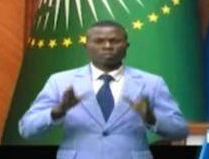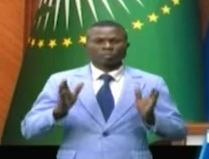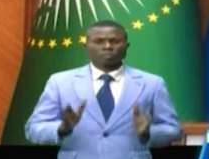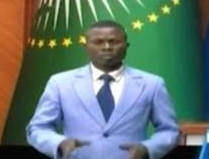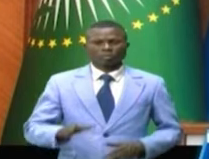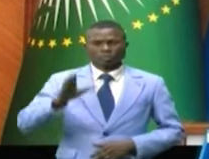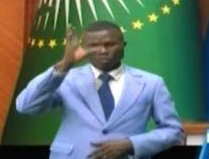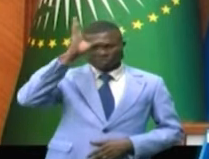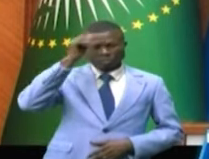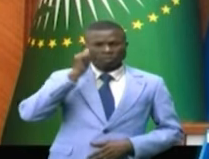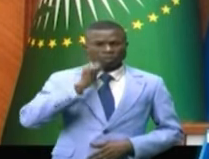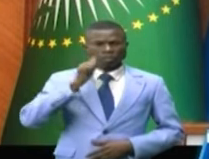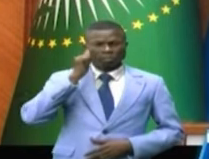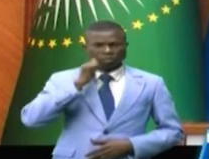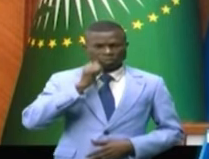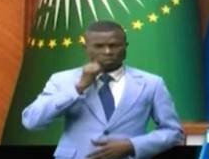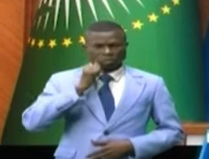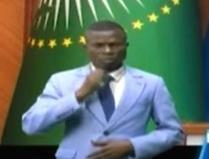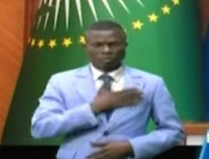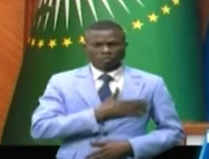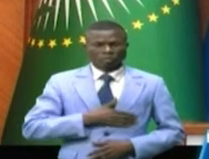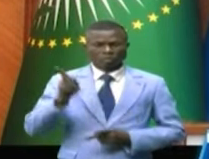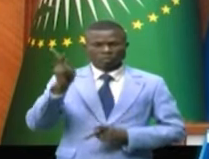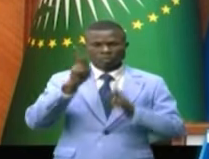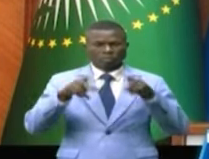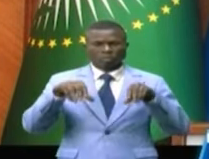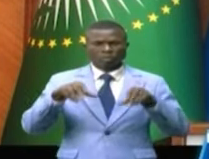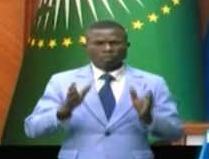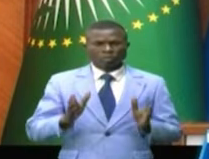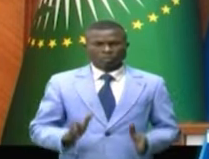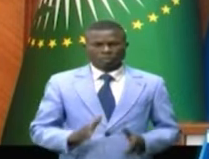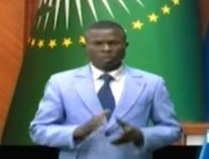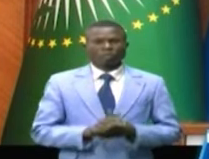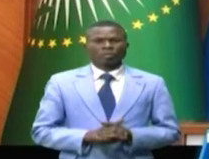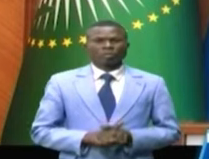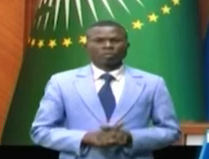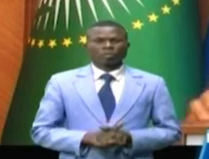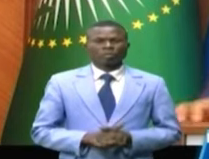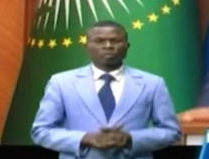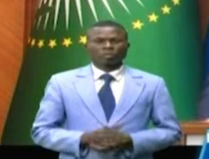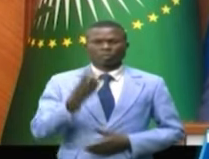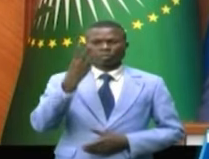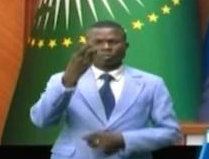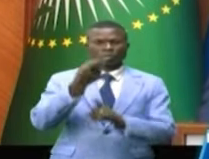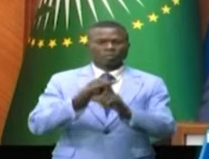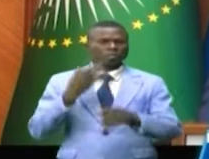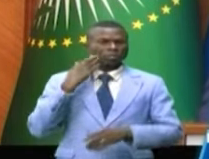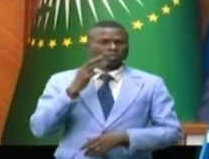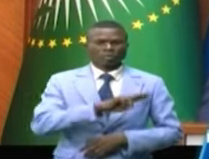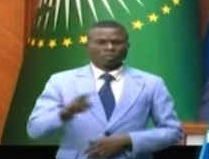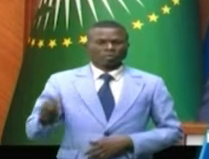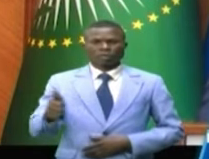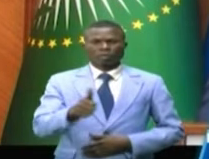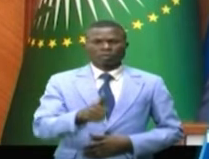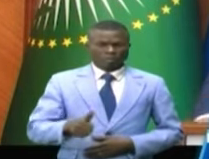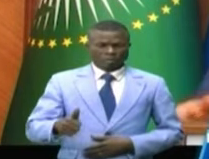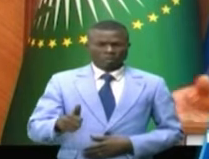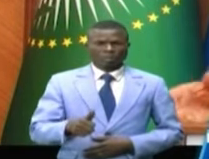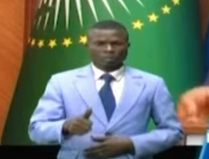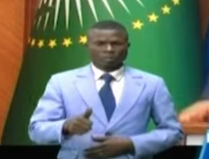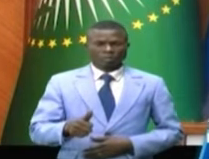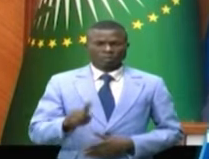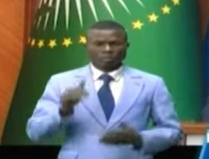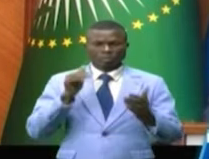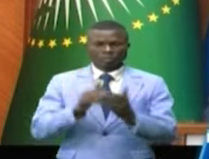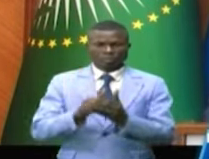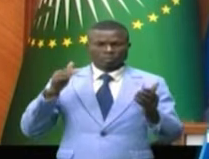Congolaises et Congolais, mes très chers compatriotes, le 3 mai 2021, face